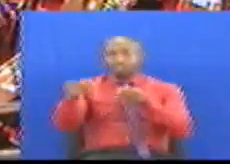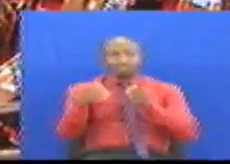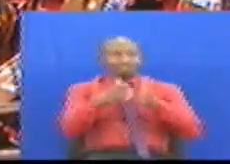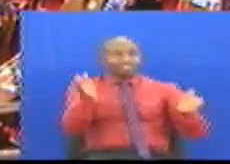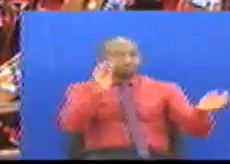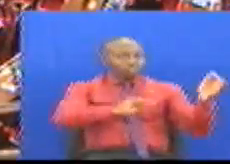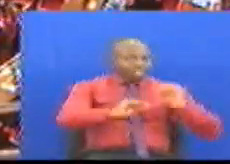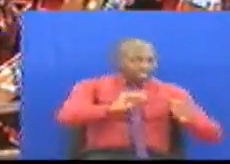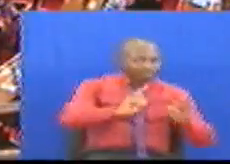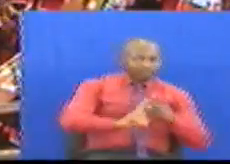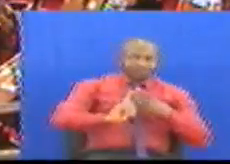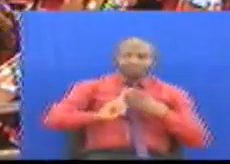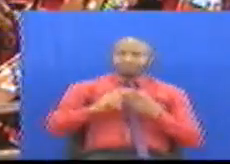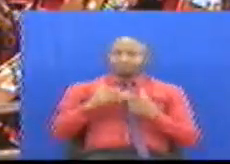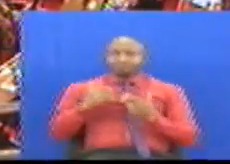ya TAMISEMI.